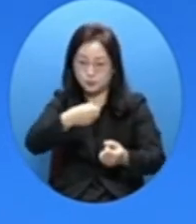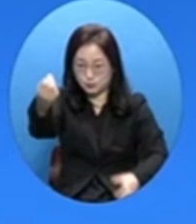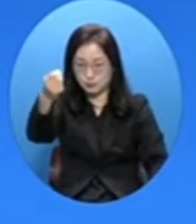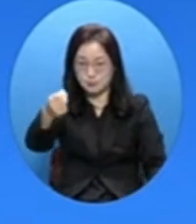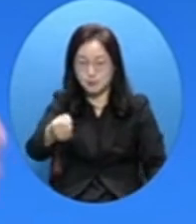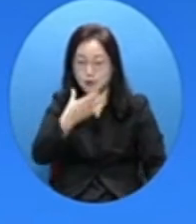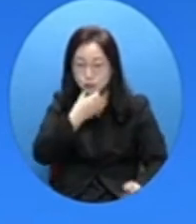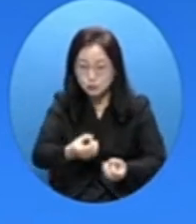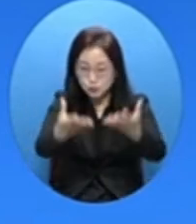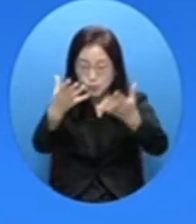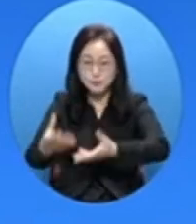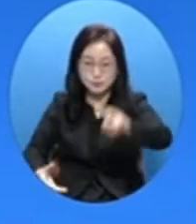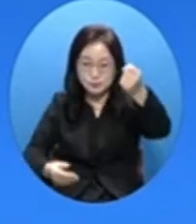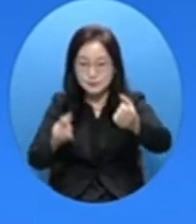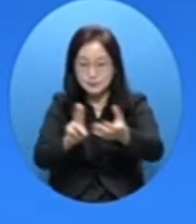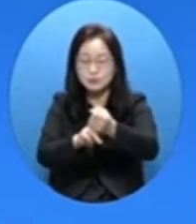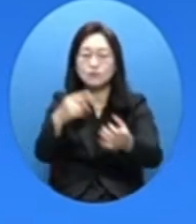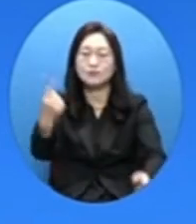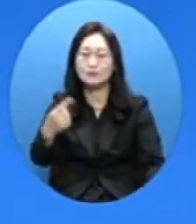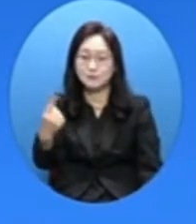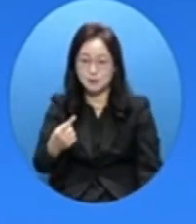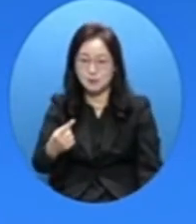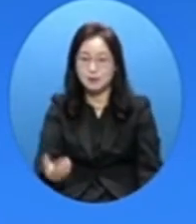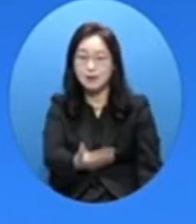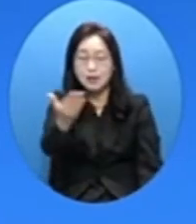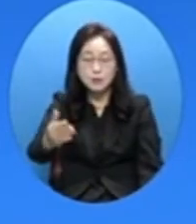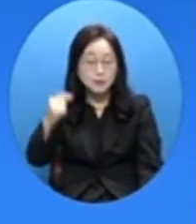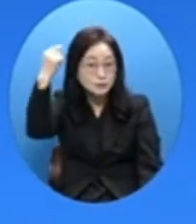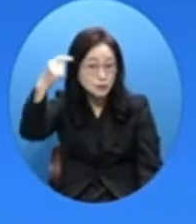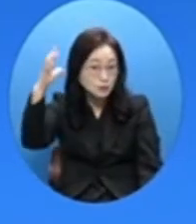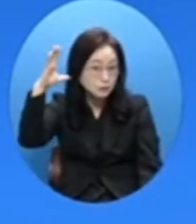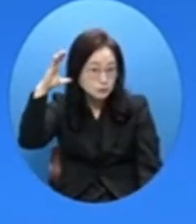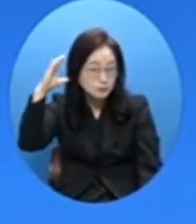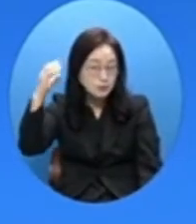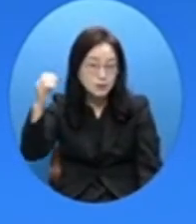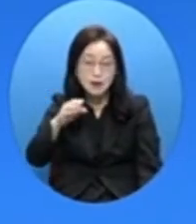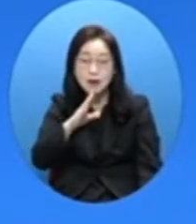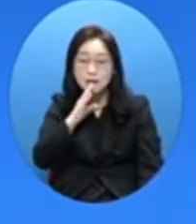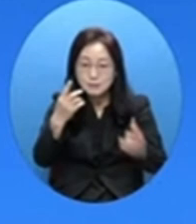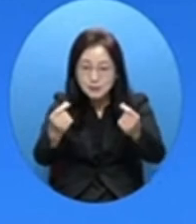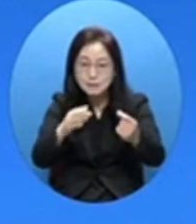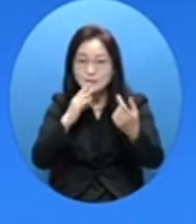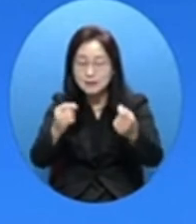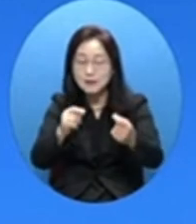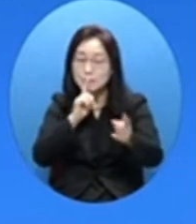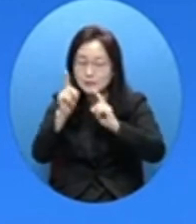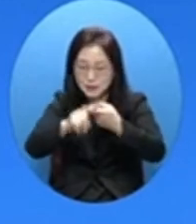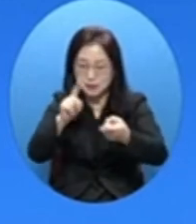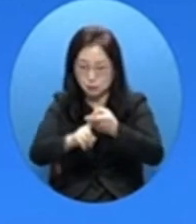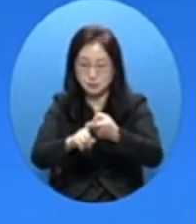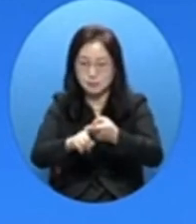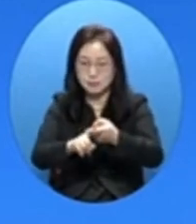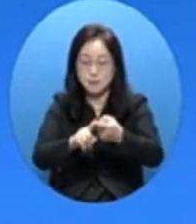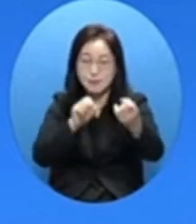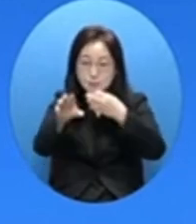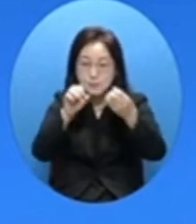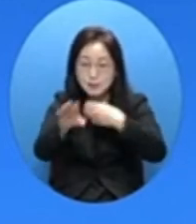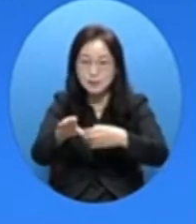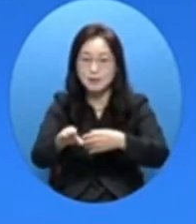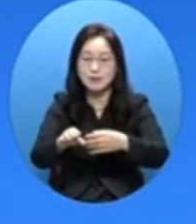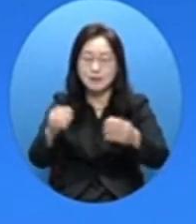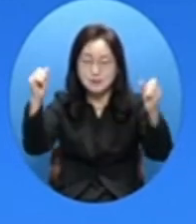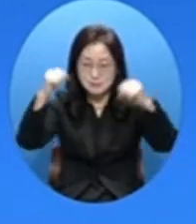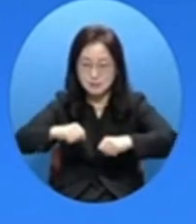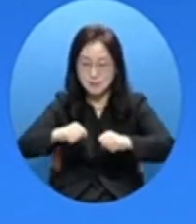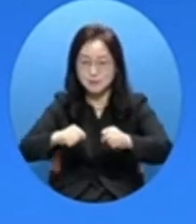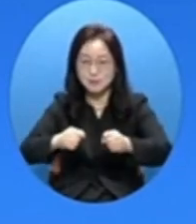것입니다. 기적이 임하는 것입니다. 여러분의 영의 귀가 열려서 언제나 주의 말씀을 듣고 그 말씀을 아멘으로 화답하고 응답해서